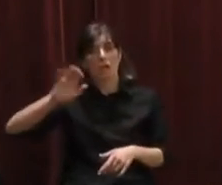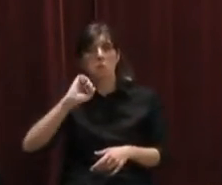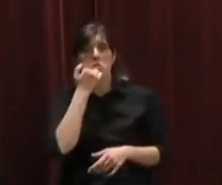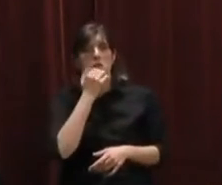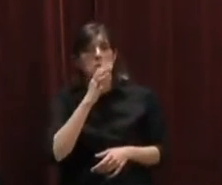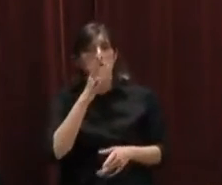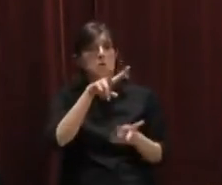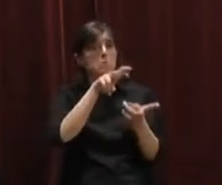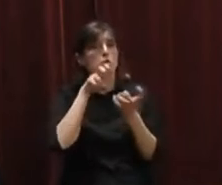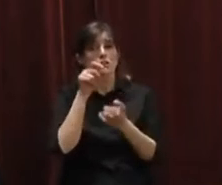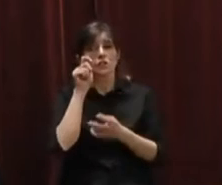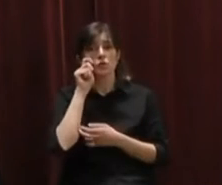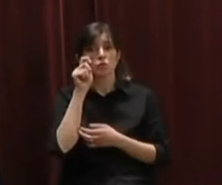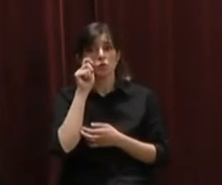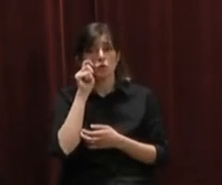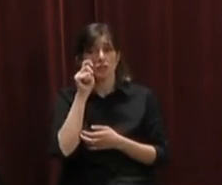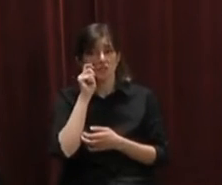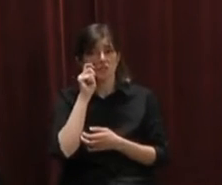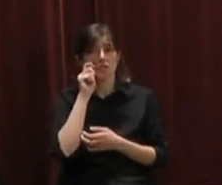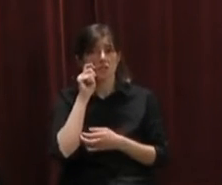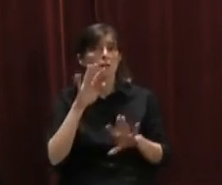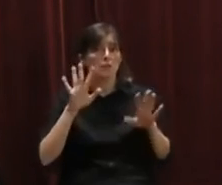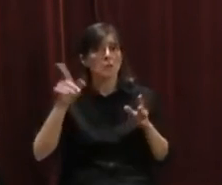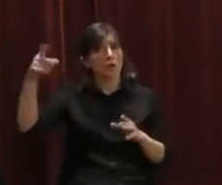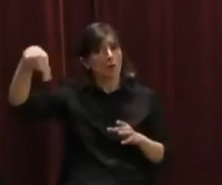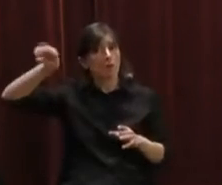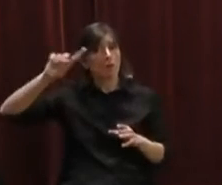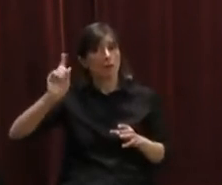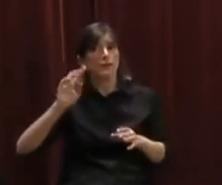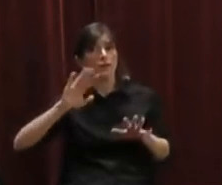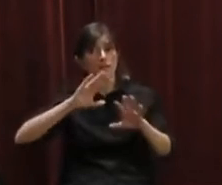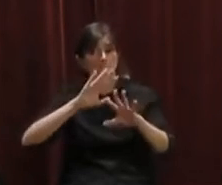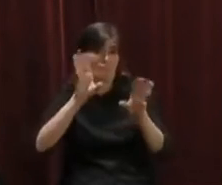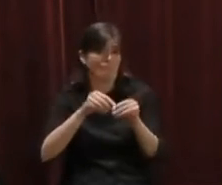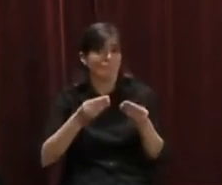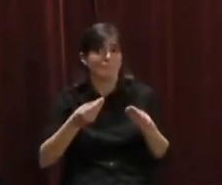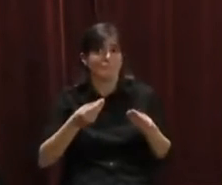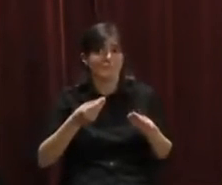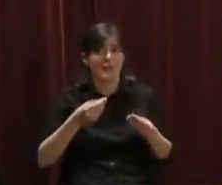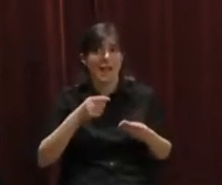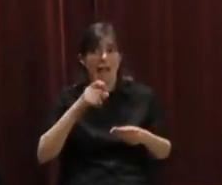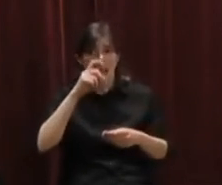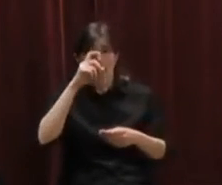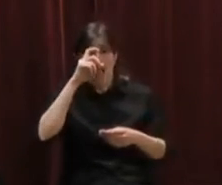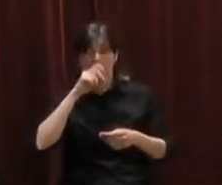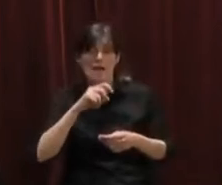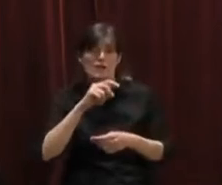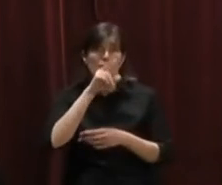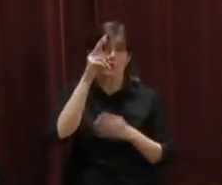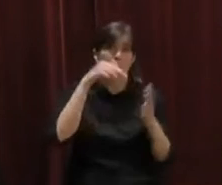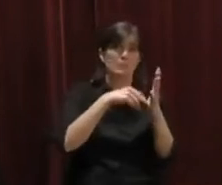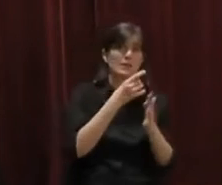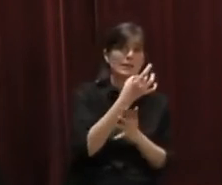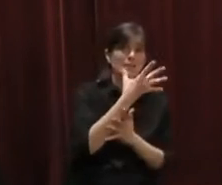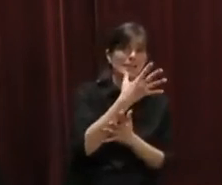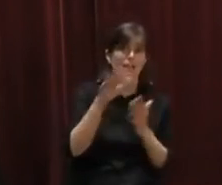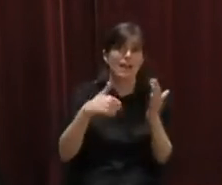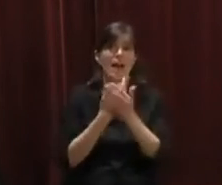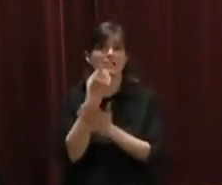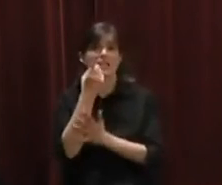rendiment per habitació disponible augmentava un 23% entre 2015 i 2018. Estem contents que el sou